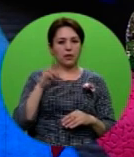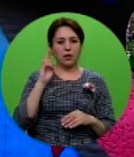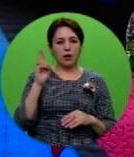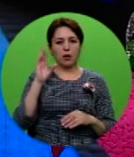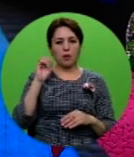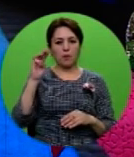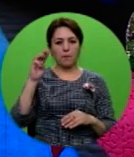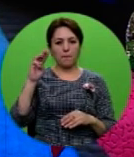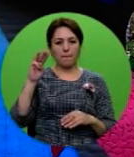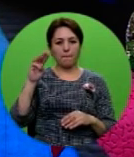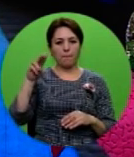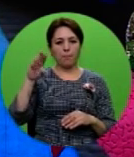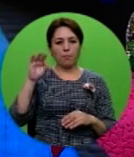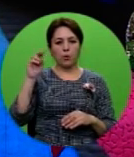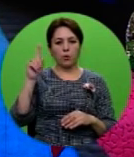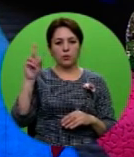композиция